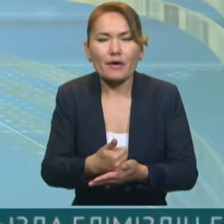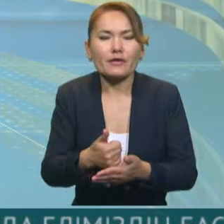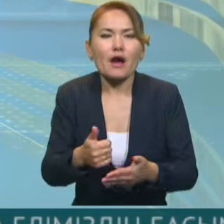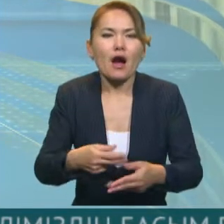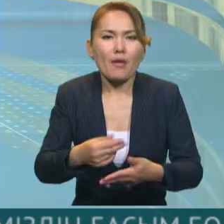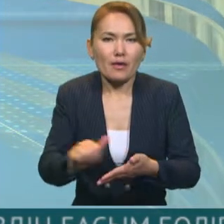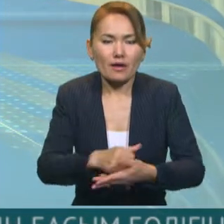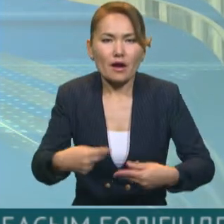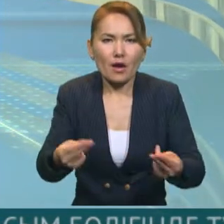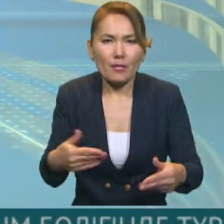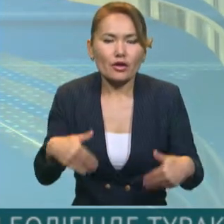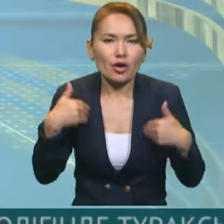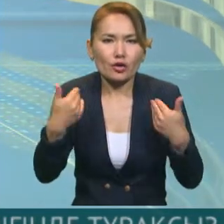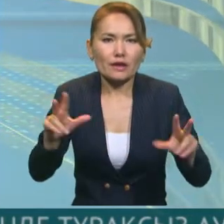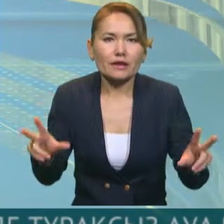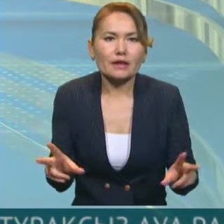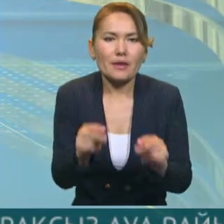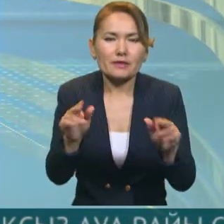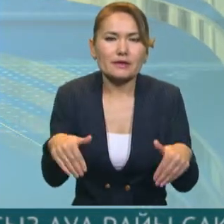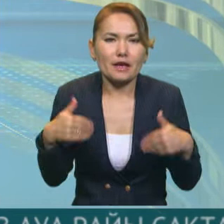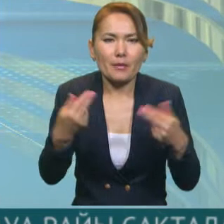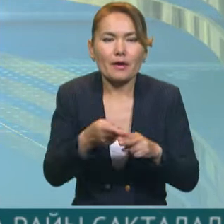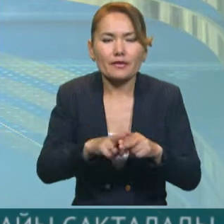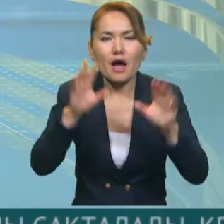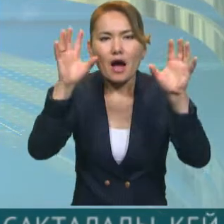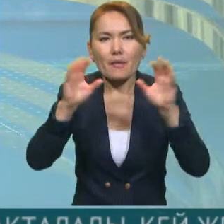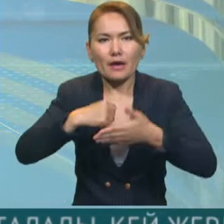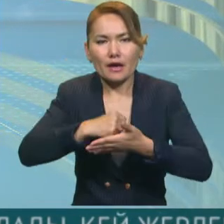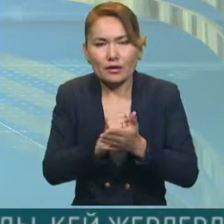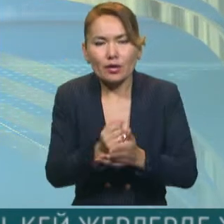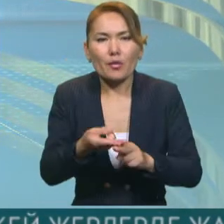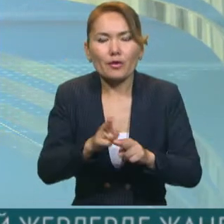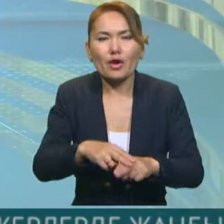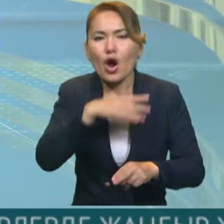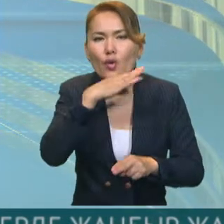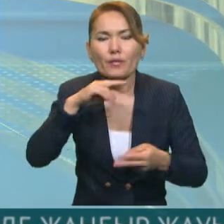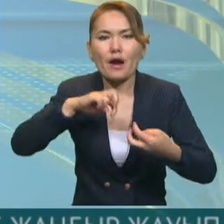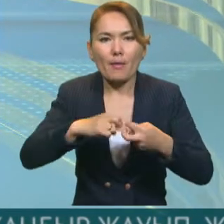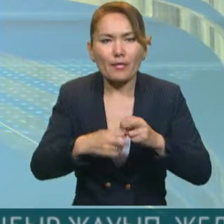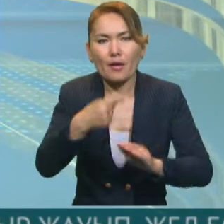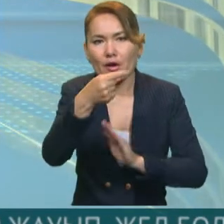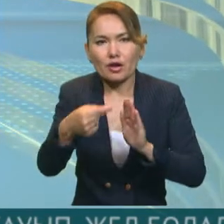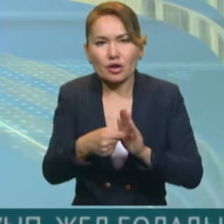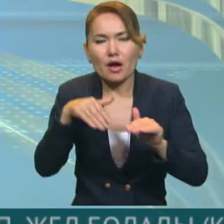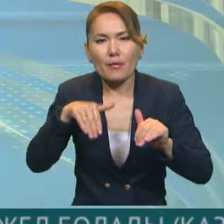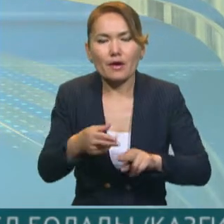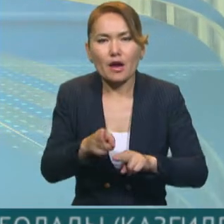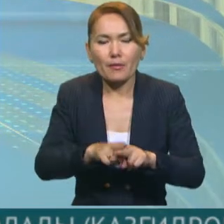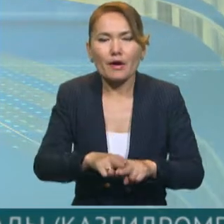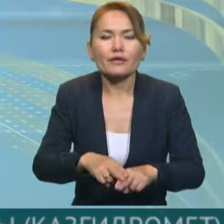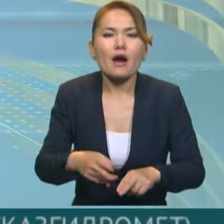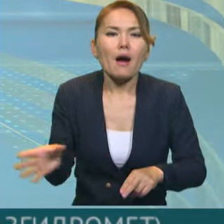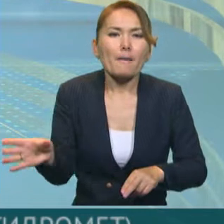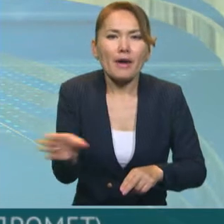құттықтап табыс тіледі. Антонио Гутерриштің пікірінше, конвенция арқылы қордаланып келе жатқан түйткілдердің шешімі табылып, арадағы